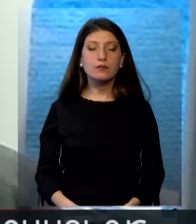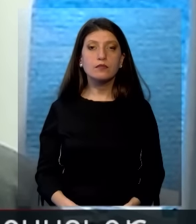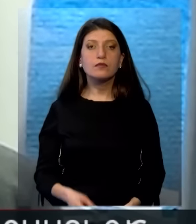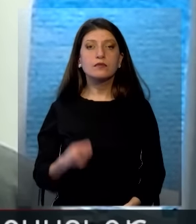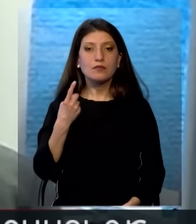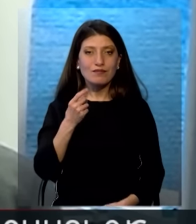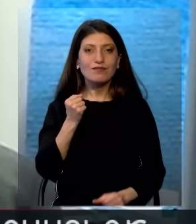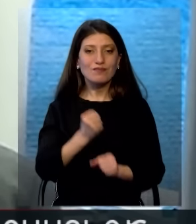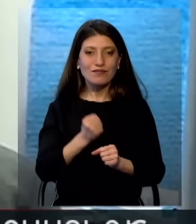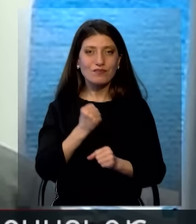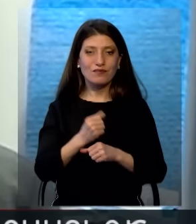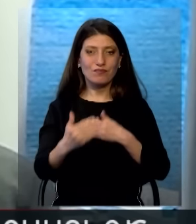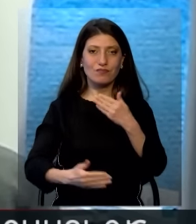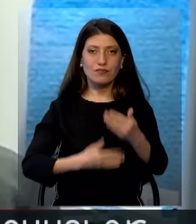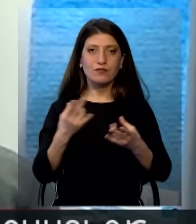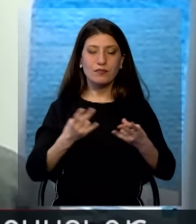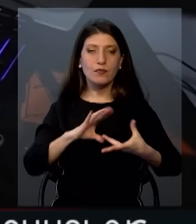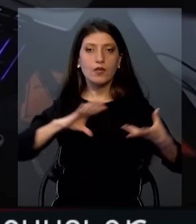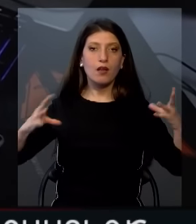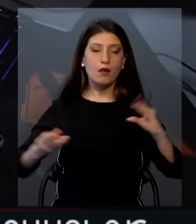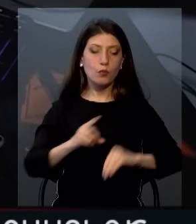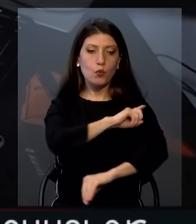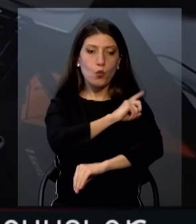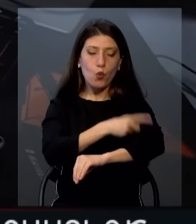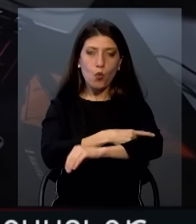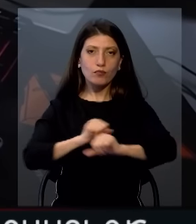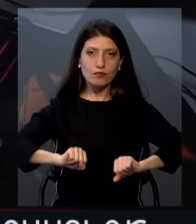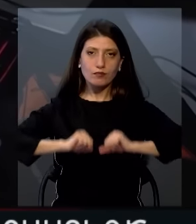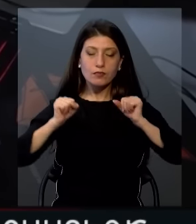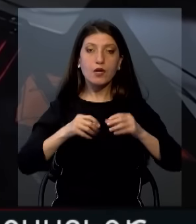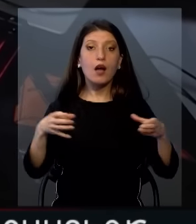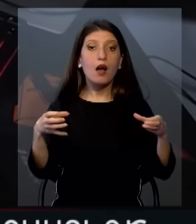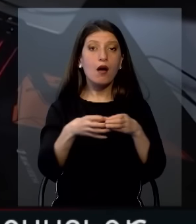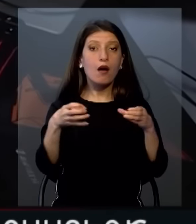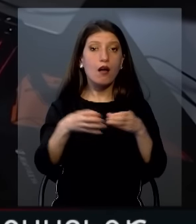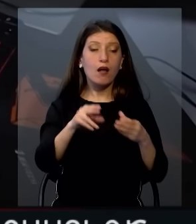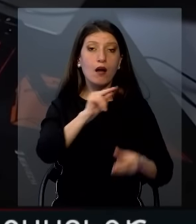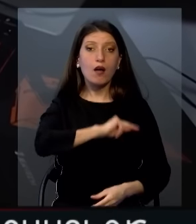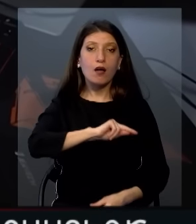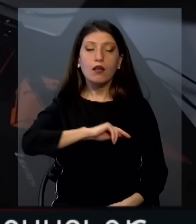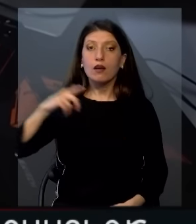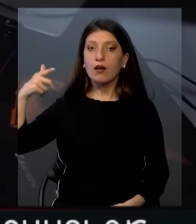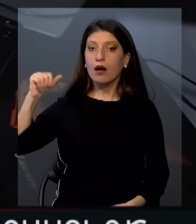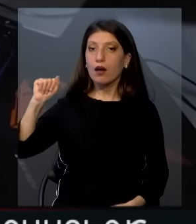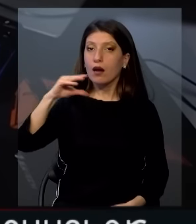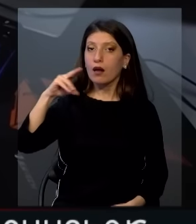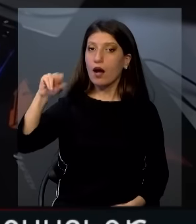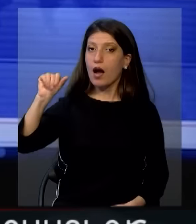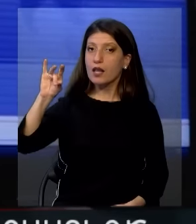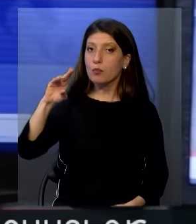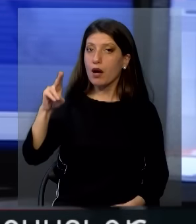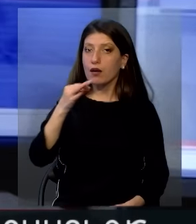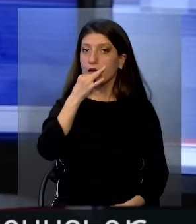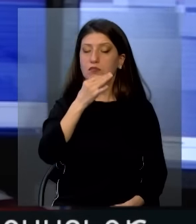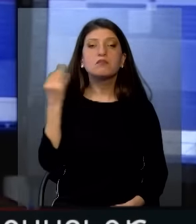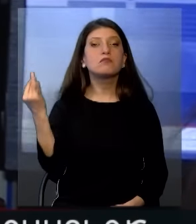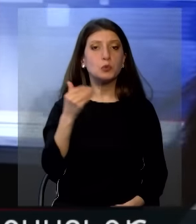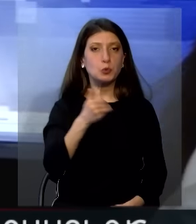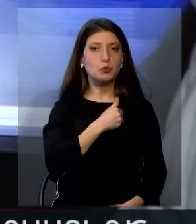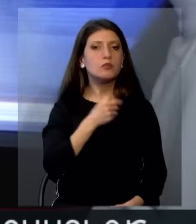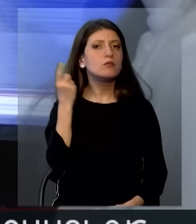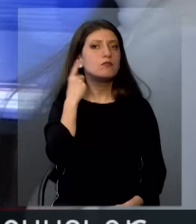և կարելի լա մեր ամբողջ ներուժը կործածել։ Հանձնախմբի աշխատանքներով Գասպար Կարամպետյանի փոխանցմամբ հետաքրքրված են